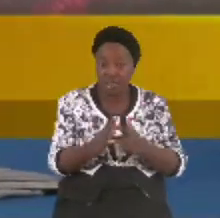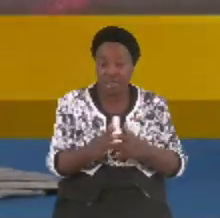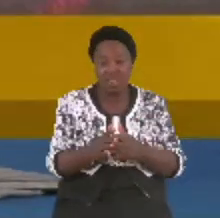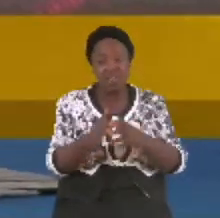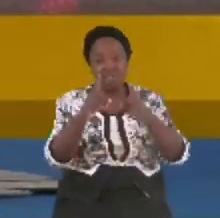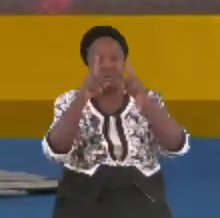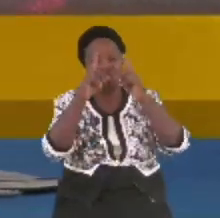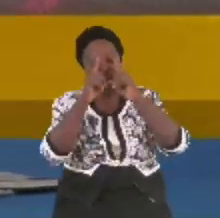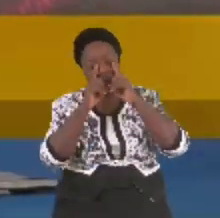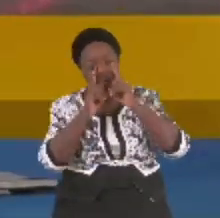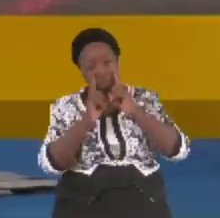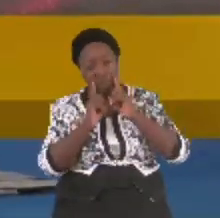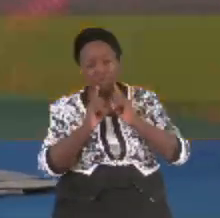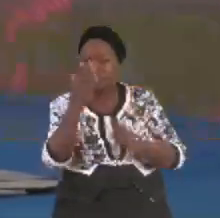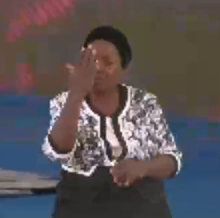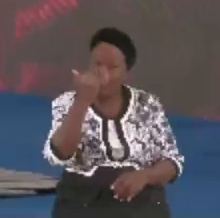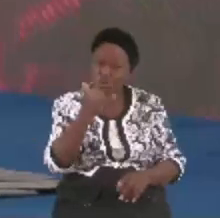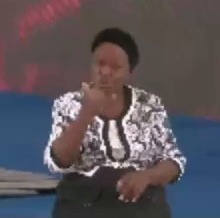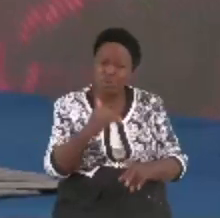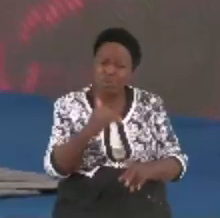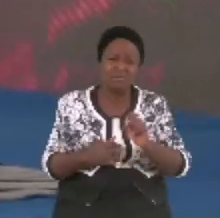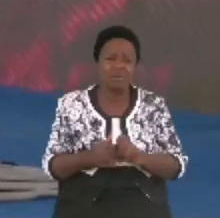Jésus pleura. Pourquoi?